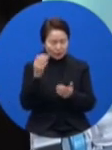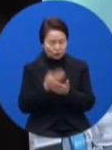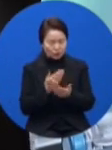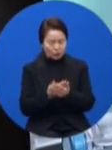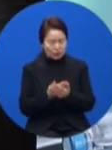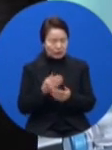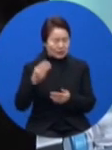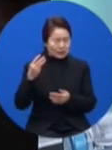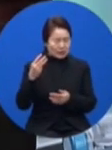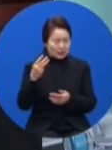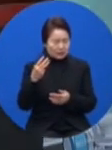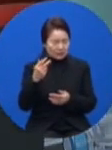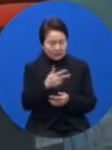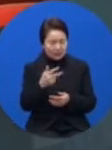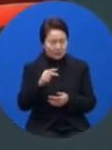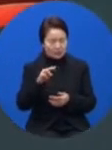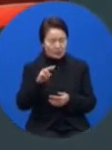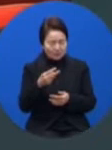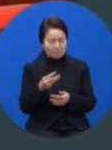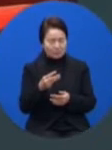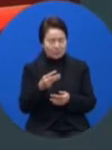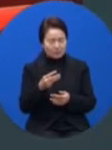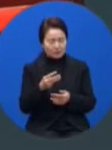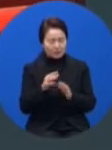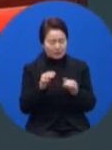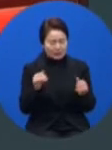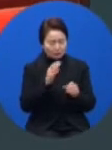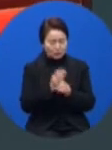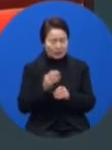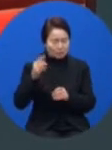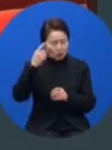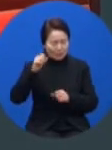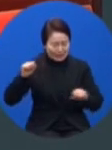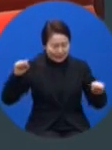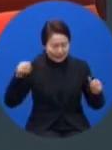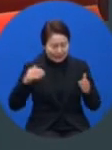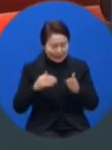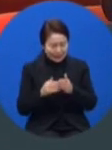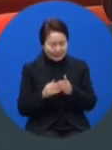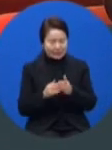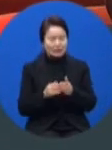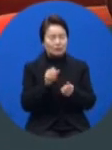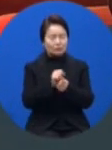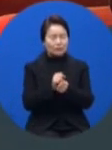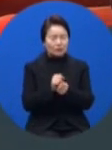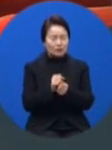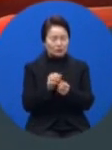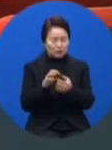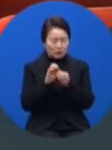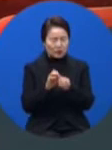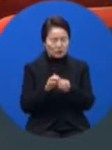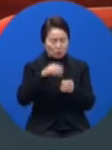7,300명 넘는 이 모든 확진자 머리 끝부터 발끝까지 예세피로 깨끗이 받고 그 안에는 모든 코로나19와 연관된 모든